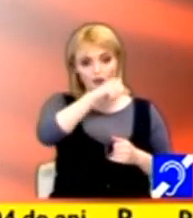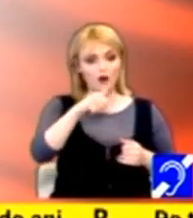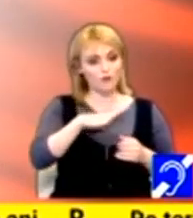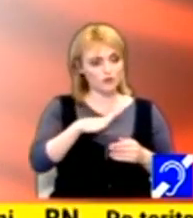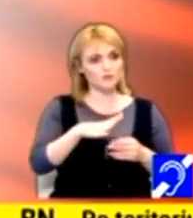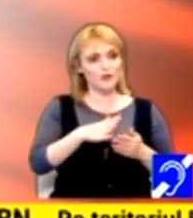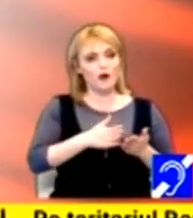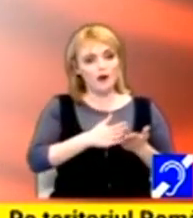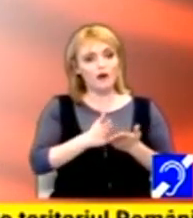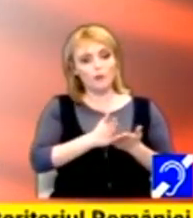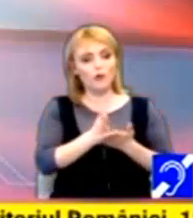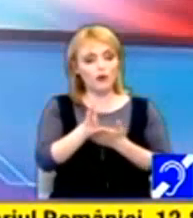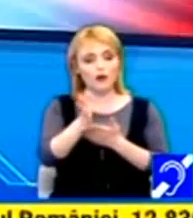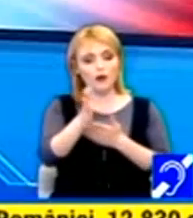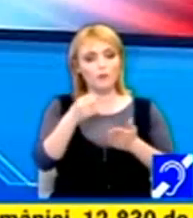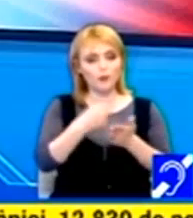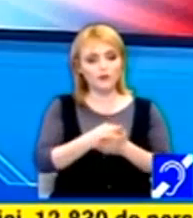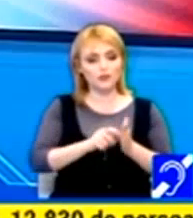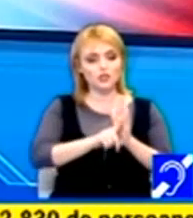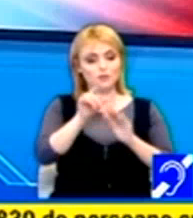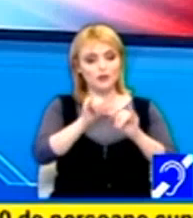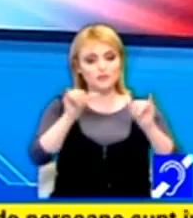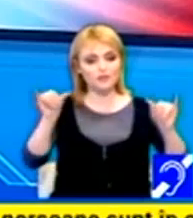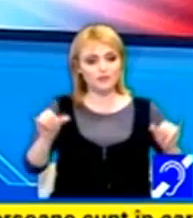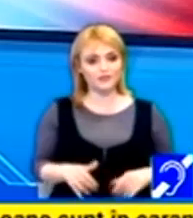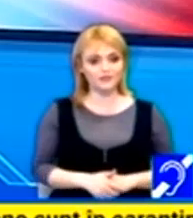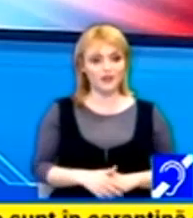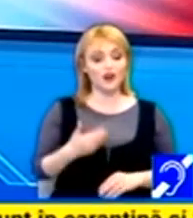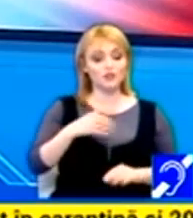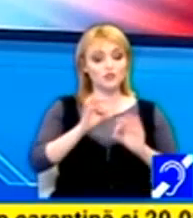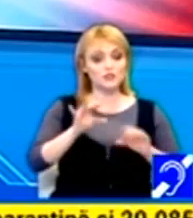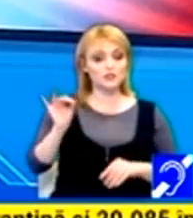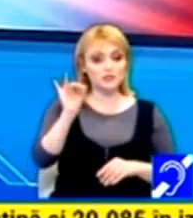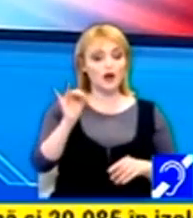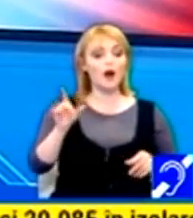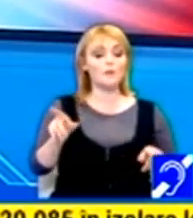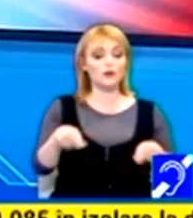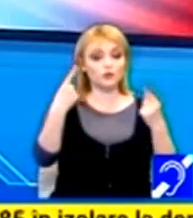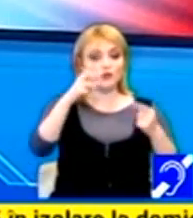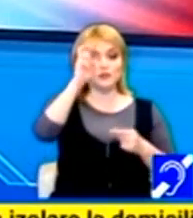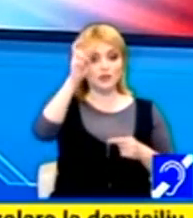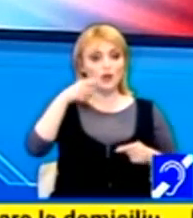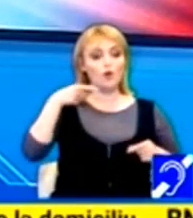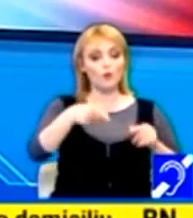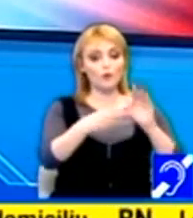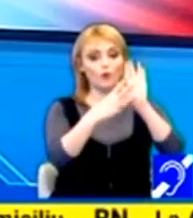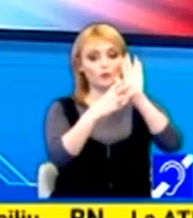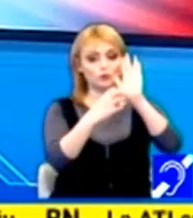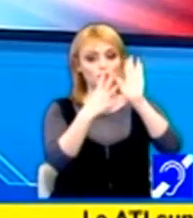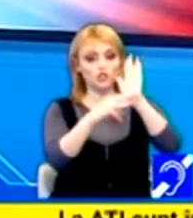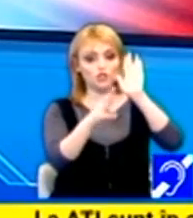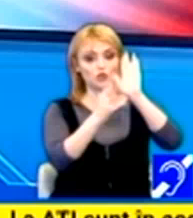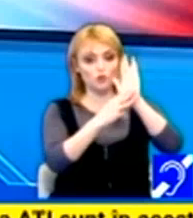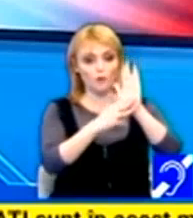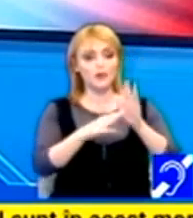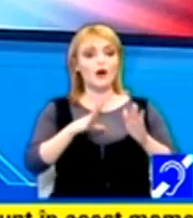lungă de dezvoltare a României. Și zic să vă povestesc câte ceva din istorie. A apărut ca stat în 1859 prin unirea